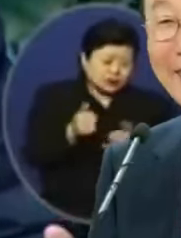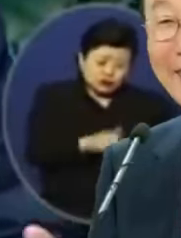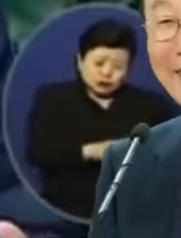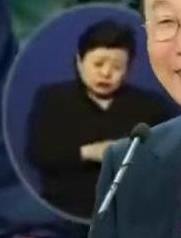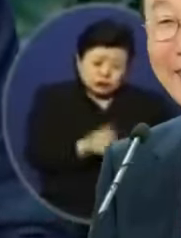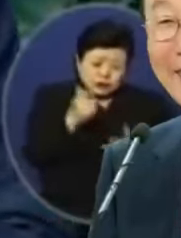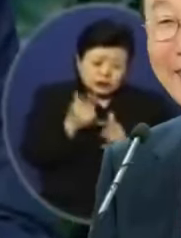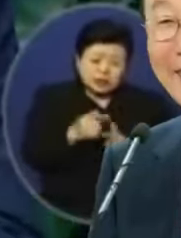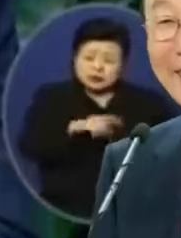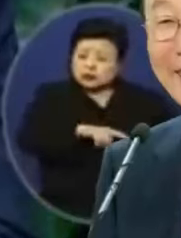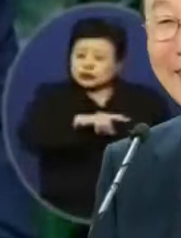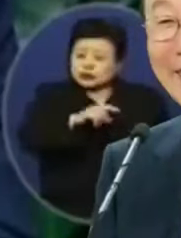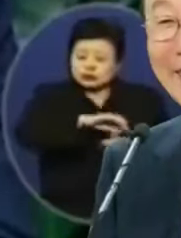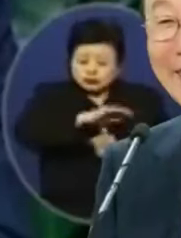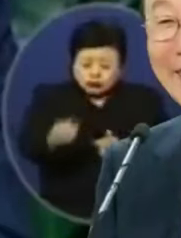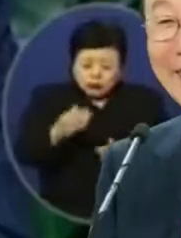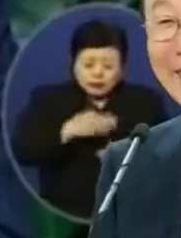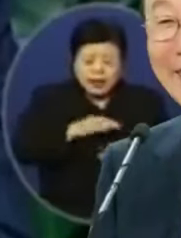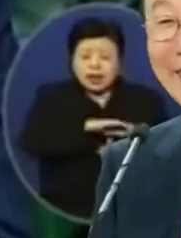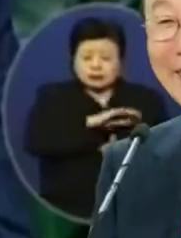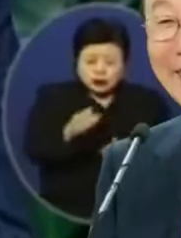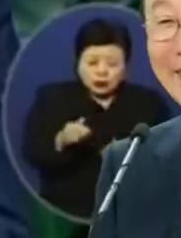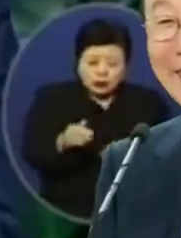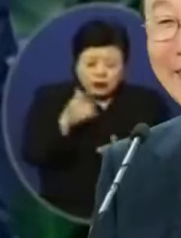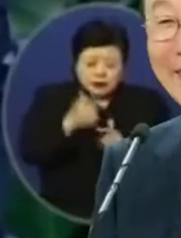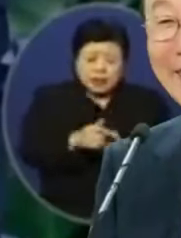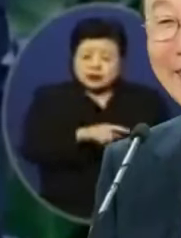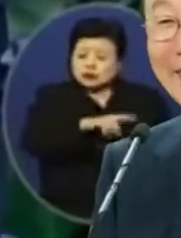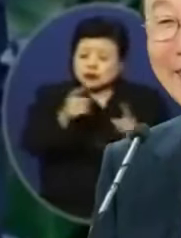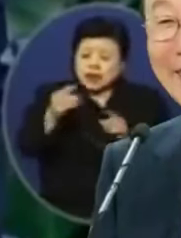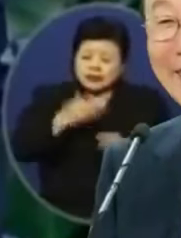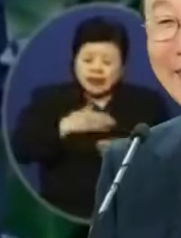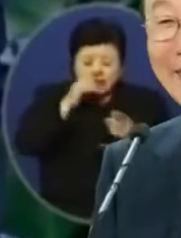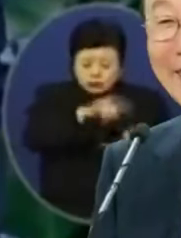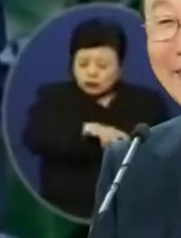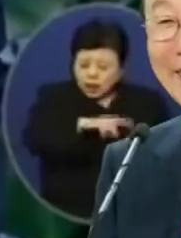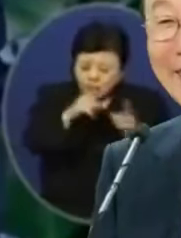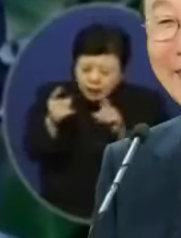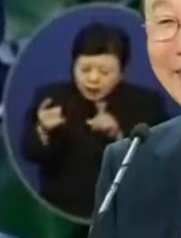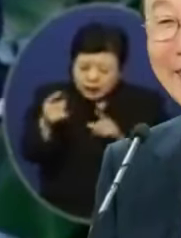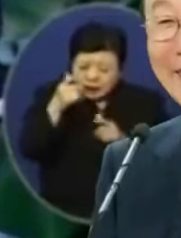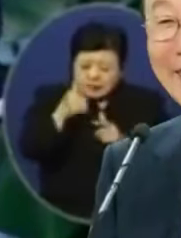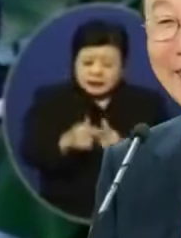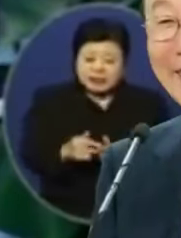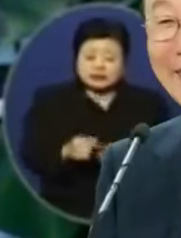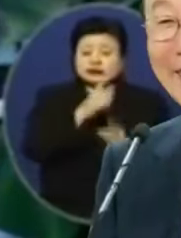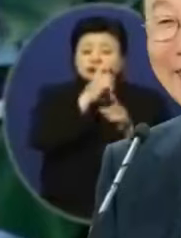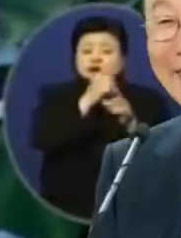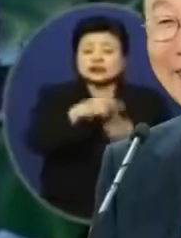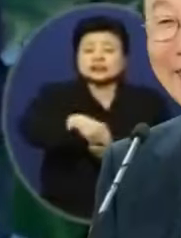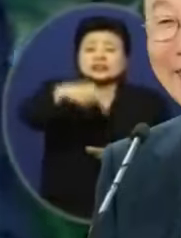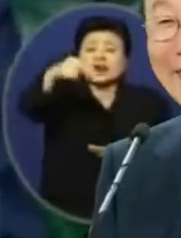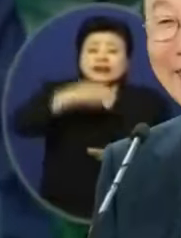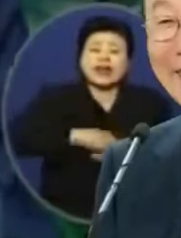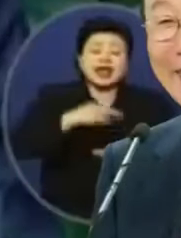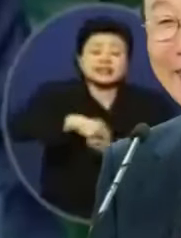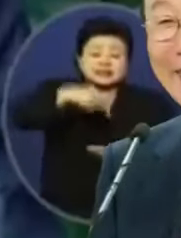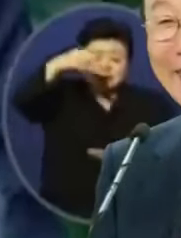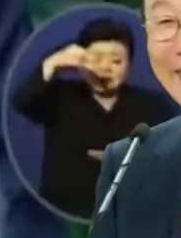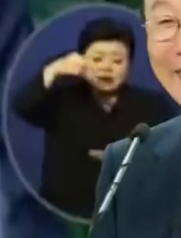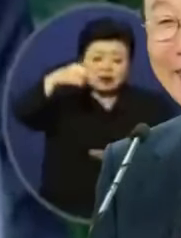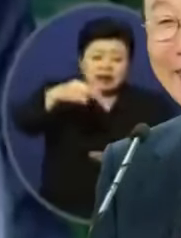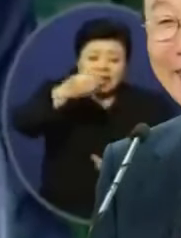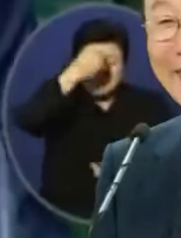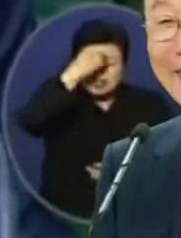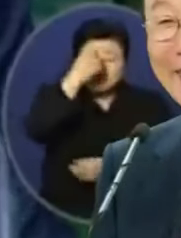예수 무덤 내 무덤, 예수 부활 내 부활, 예수 승천, 내 승천. 이게